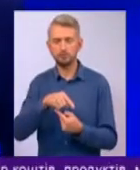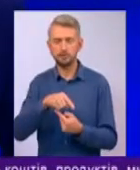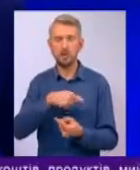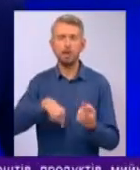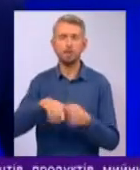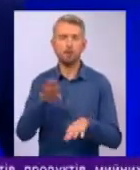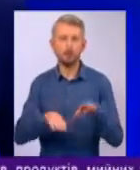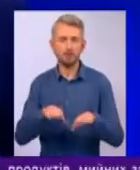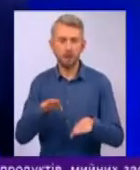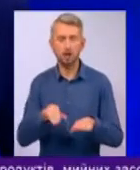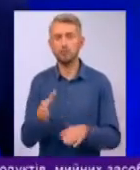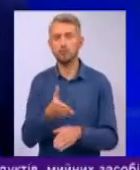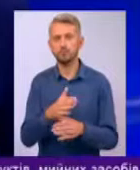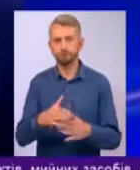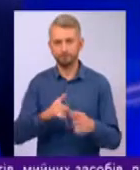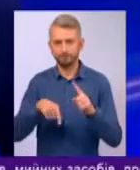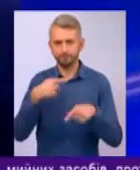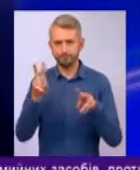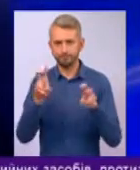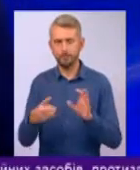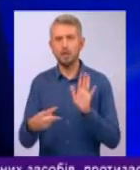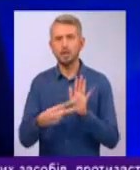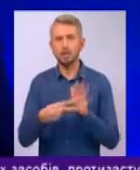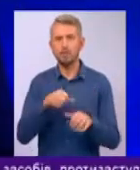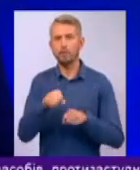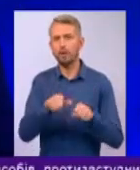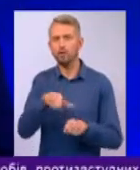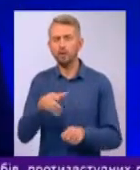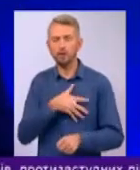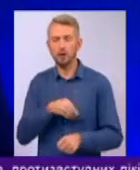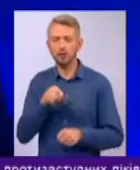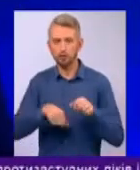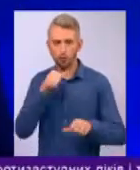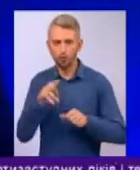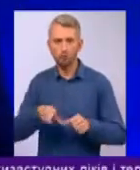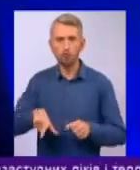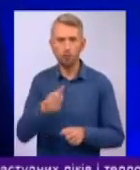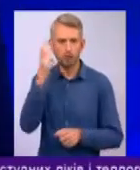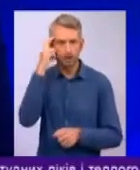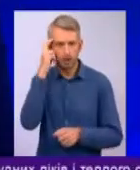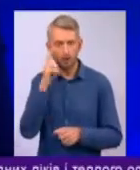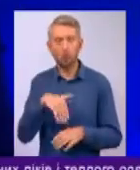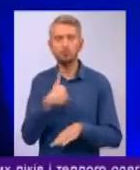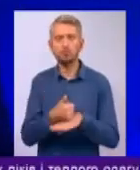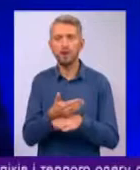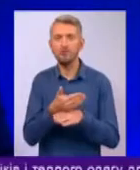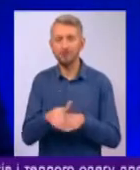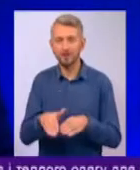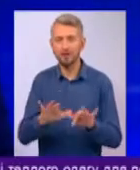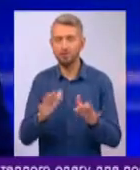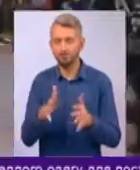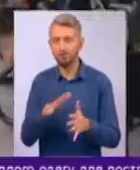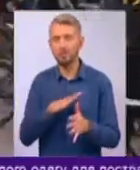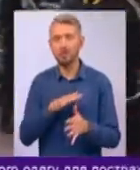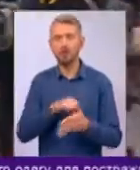навколо складів. І ми йдемо далі. Семеро велосипедистів загинули цьогоріч на дорогах столиці. Основна частина пригод сталася